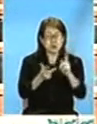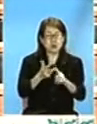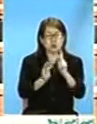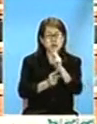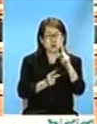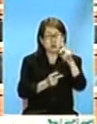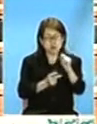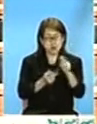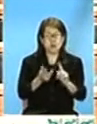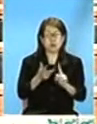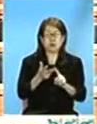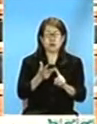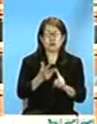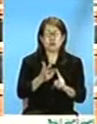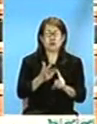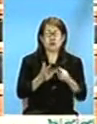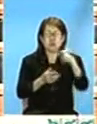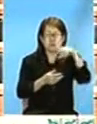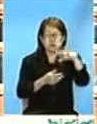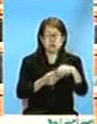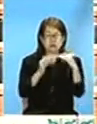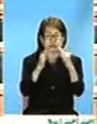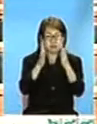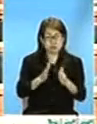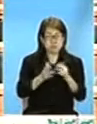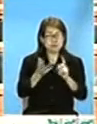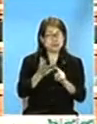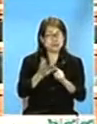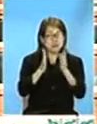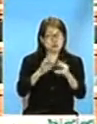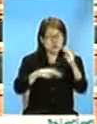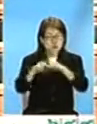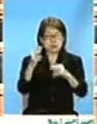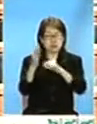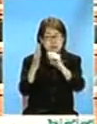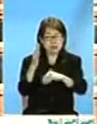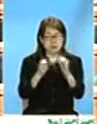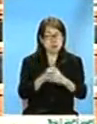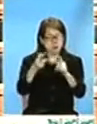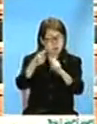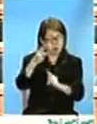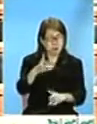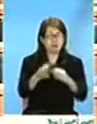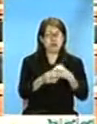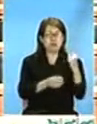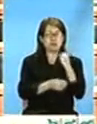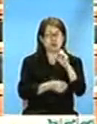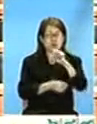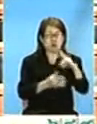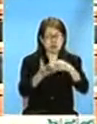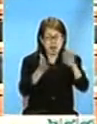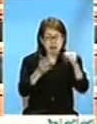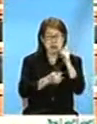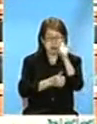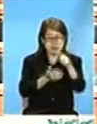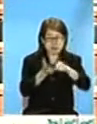ต.คือองค์กรสิทธิมนุษยชนคือผู้ตรวจการแผ่นดินคืออีกหลายอันตรงนี้ครับท่านประ